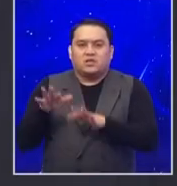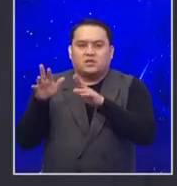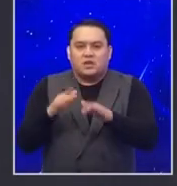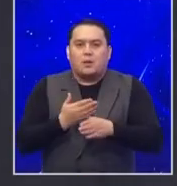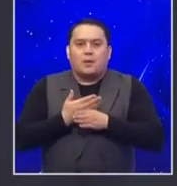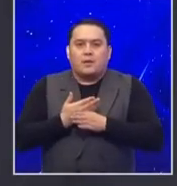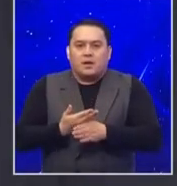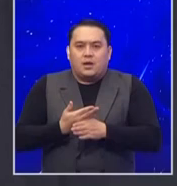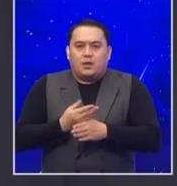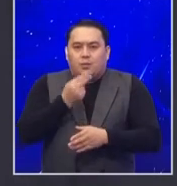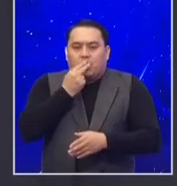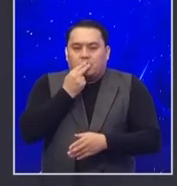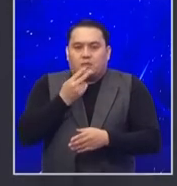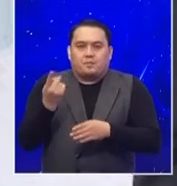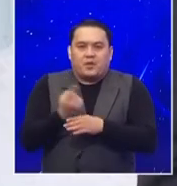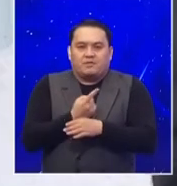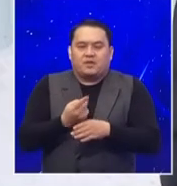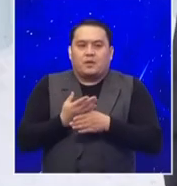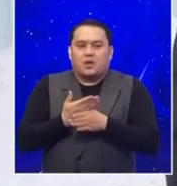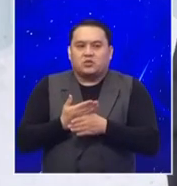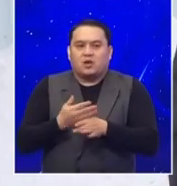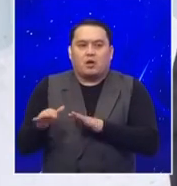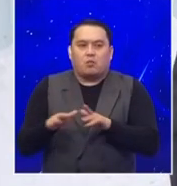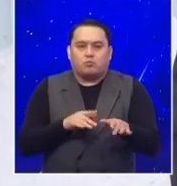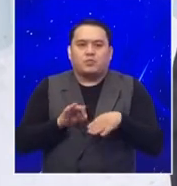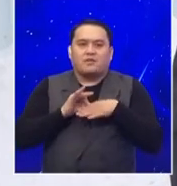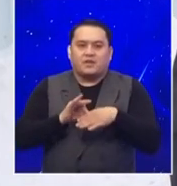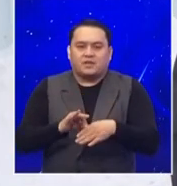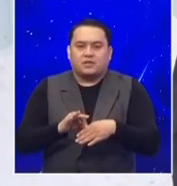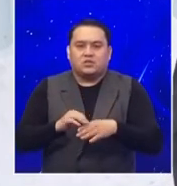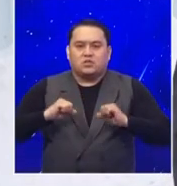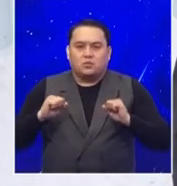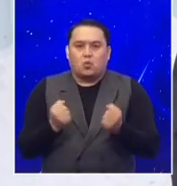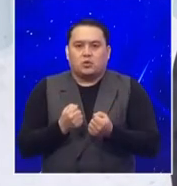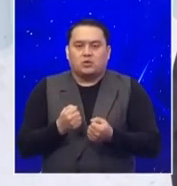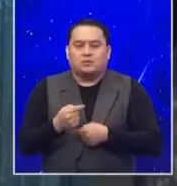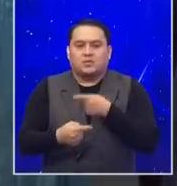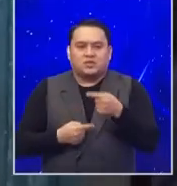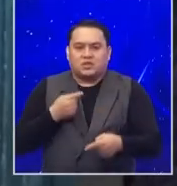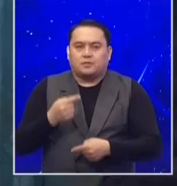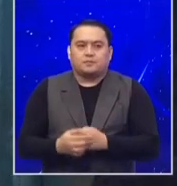помогли продуктами первой необходимости. И эту акцию мы будем проводить зимой постоянно.